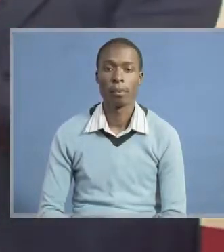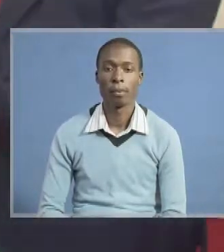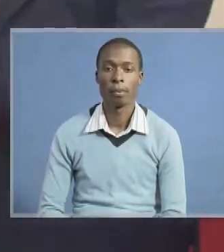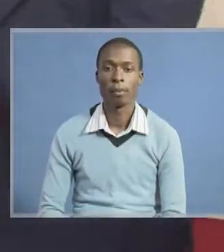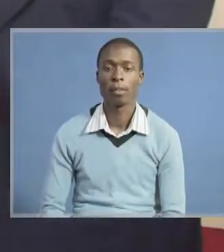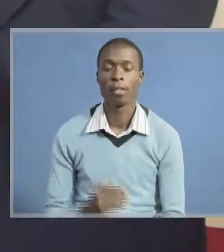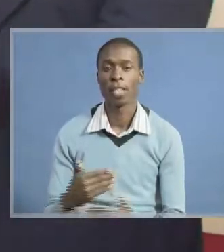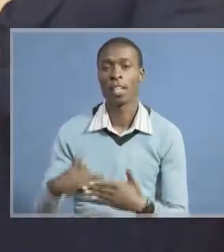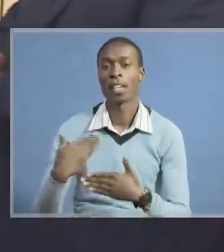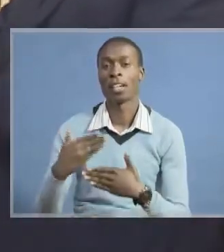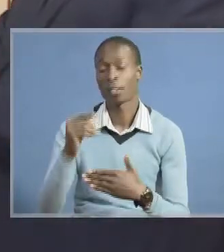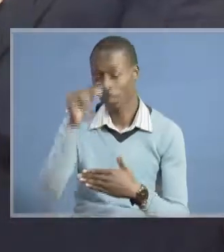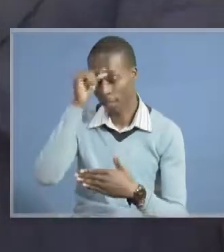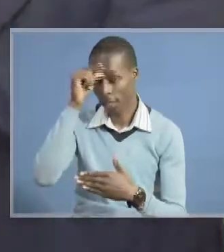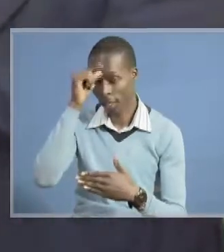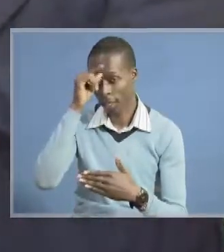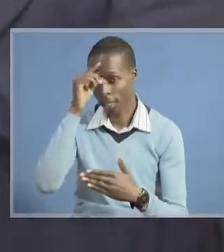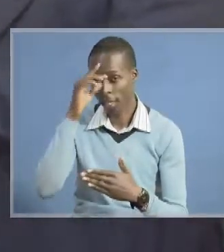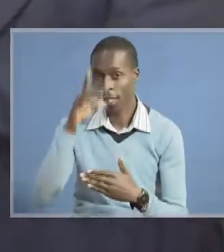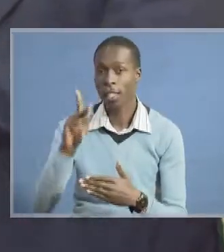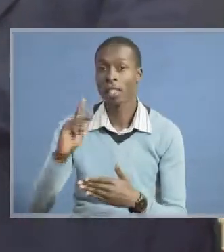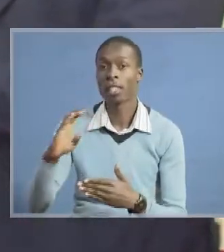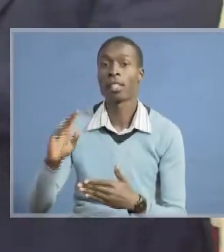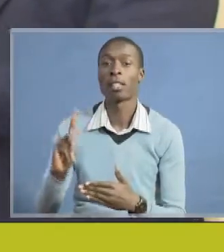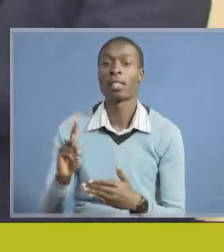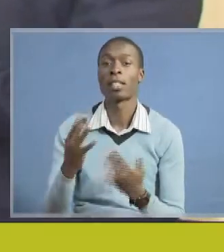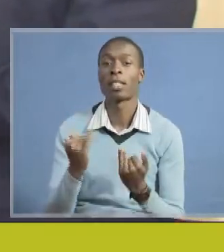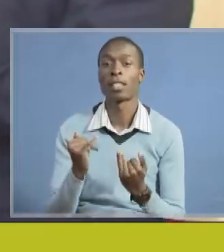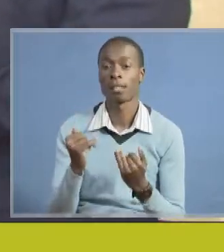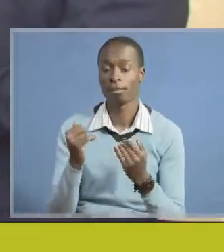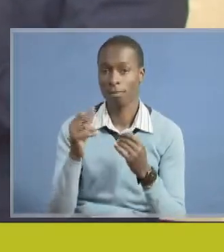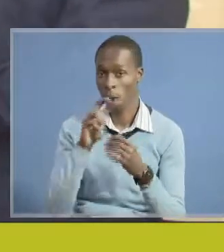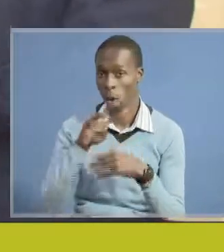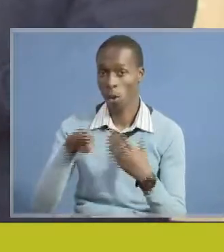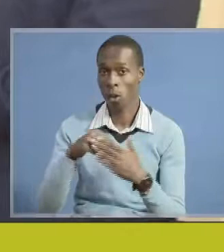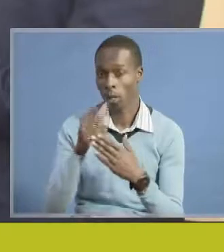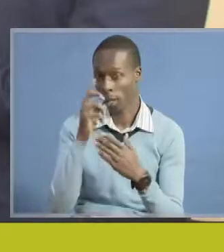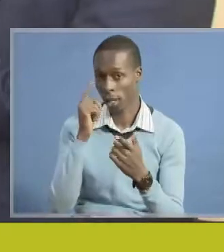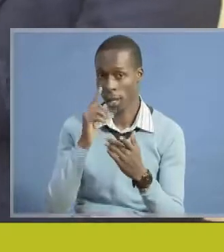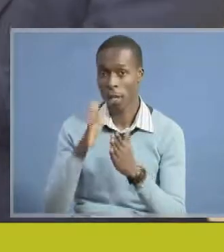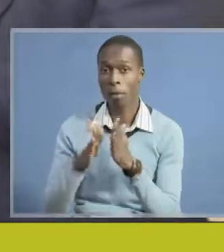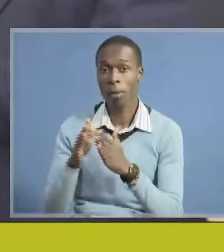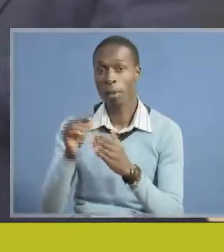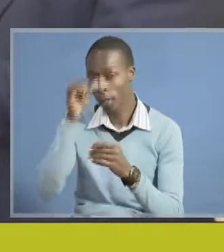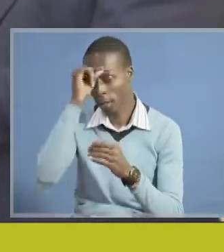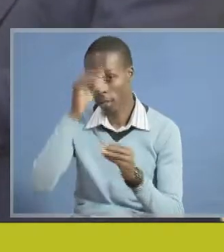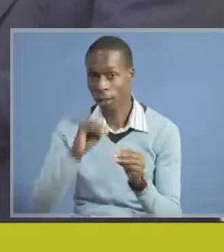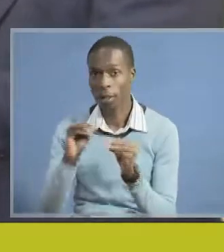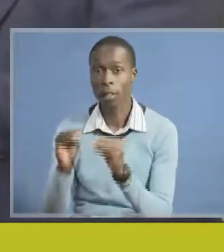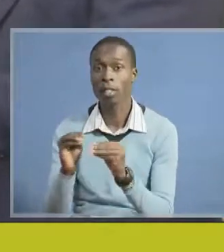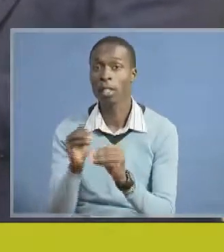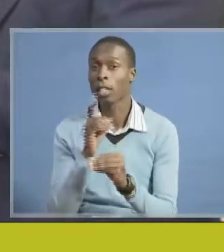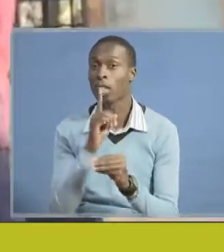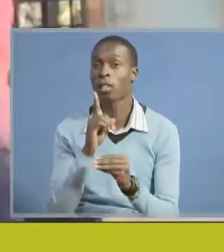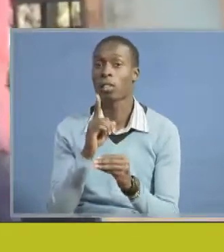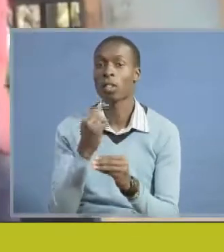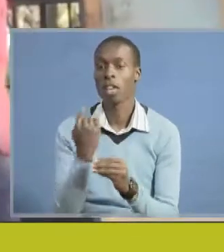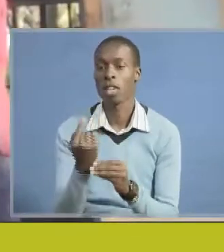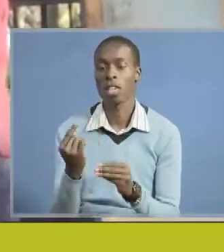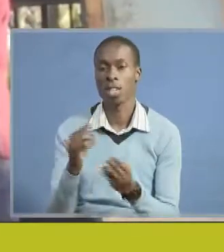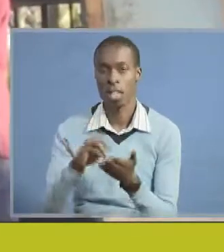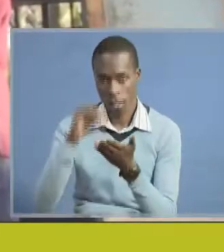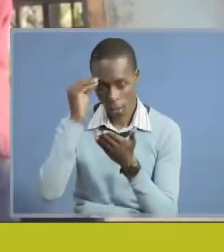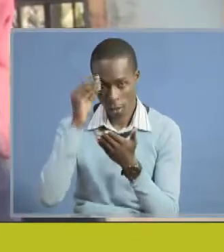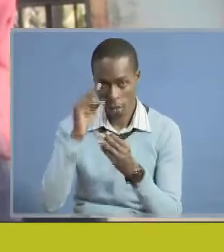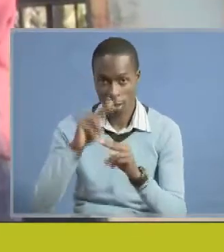Baada ya serikali kutoa mtihani shule ya msingi, macho yote sasa yanaangazia mikakati ambayo serikali imeweka kuhakikisha kila mtoto ambaye